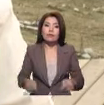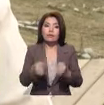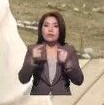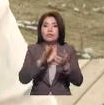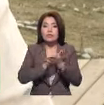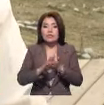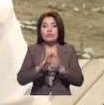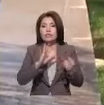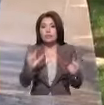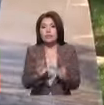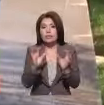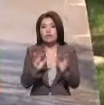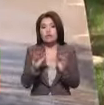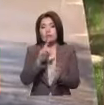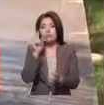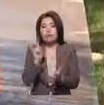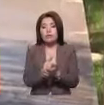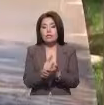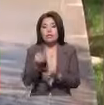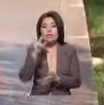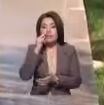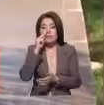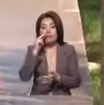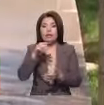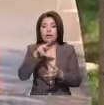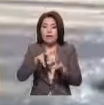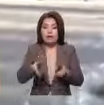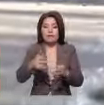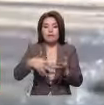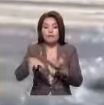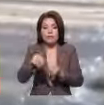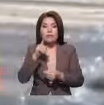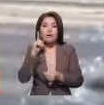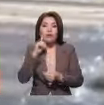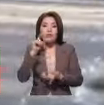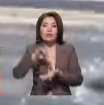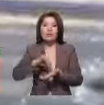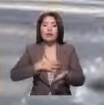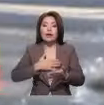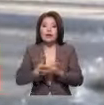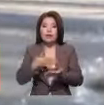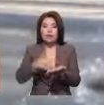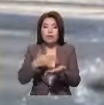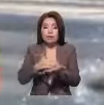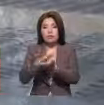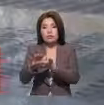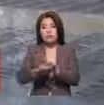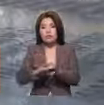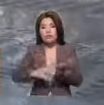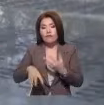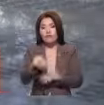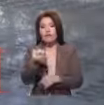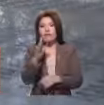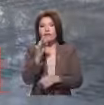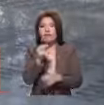сақтау міндетіміз болып табылады. Бұл акцияда шымкенттіктерде құрғарап қалмады. Олар жастар рухы, жастар қанат және жасыл ел еңбек жасақтарымен бірге вандализмге